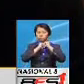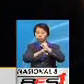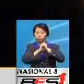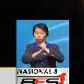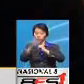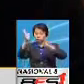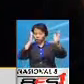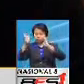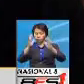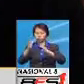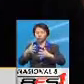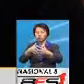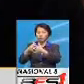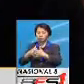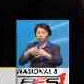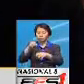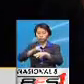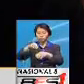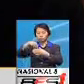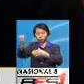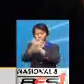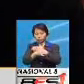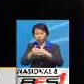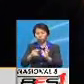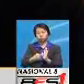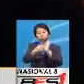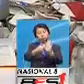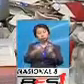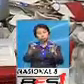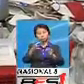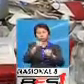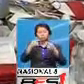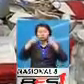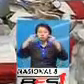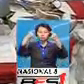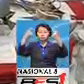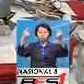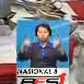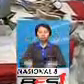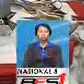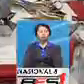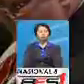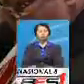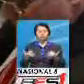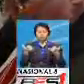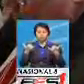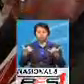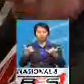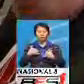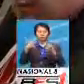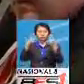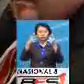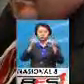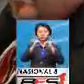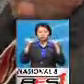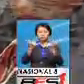Malaysia di Amerika dan luar negara semakin Terselah dan semakin berjaya ketika ini terdapat 13 Syarikat